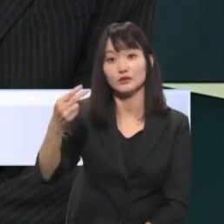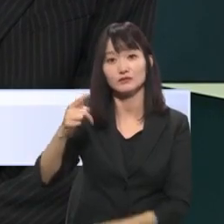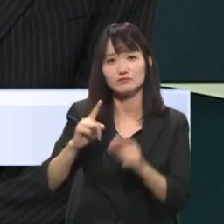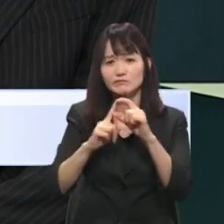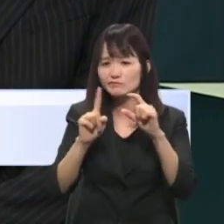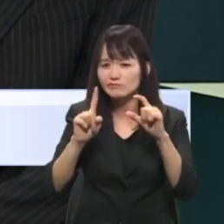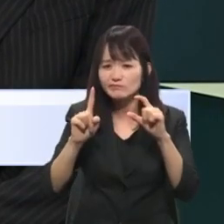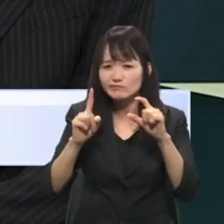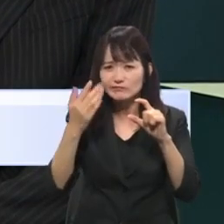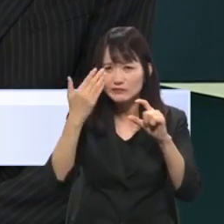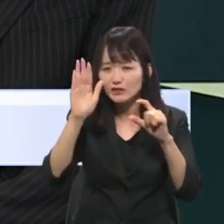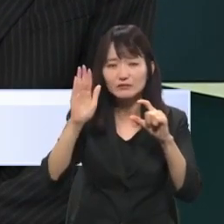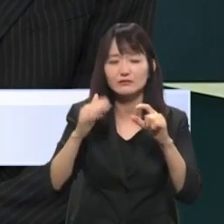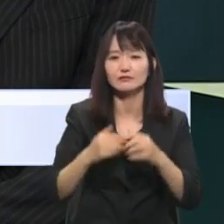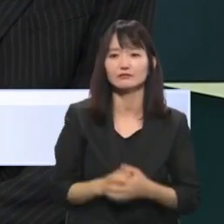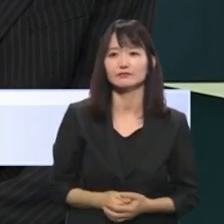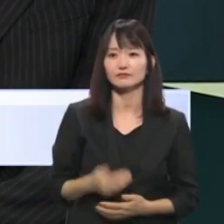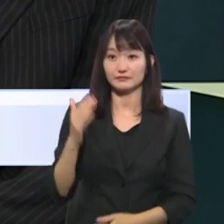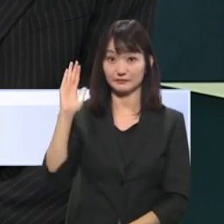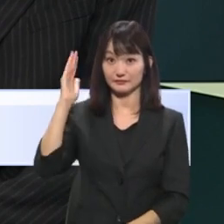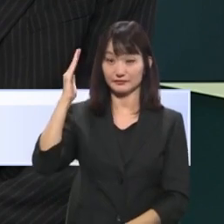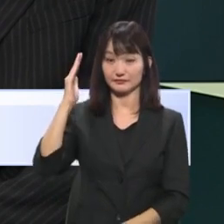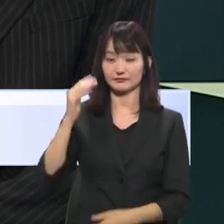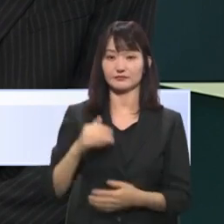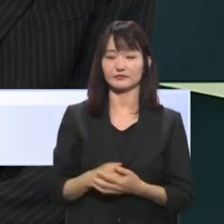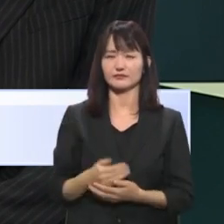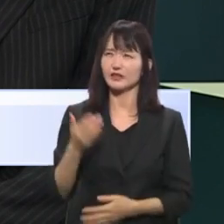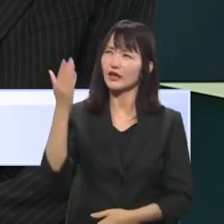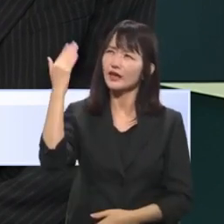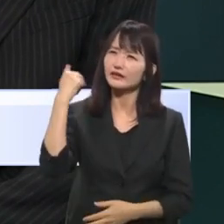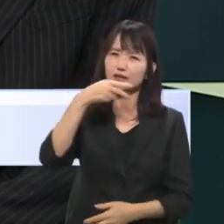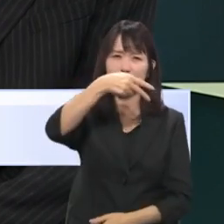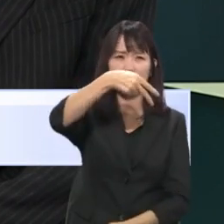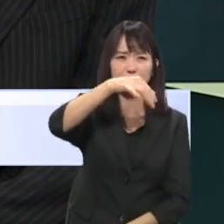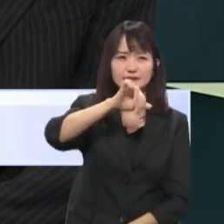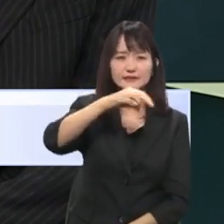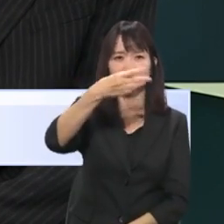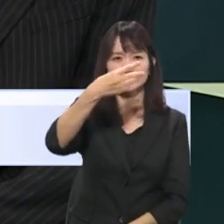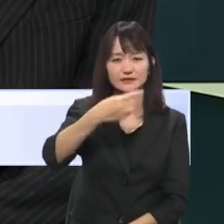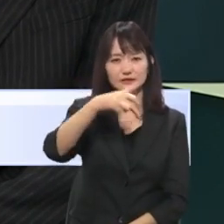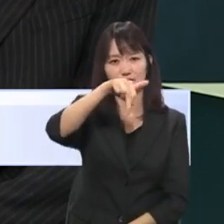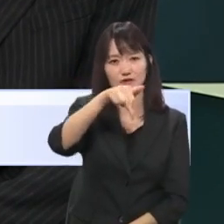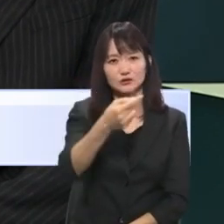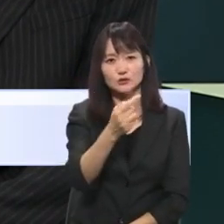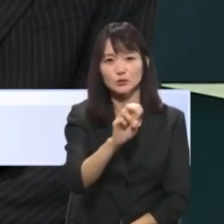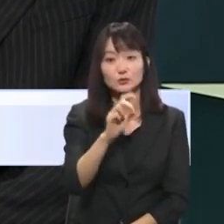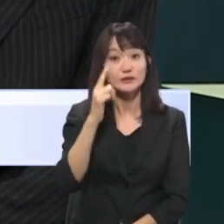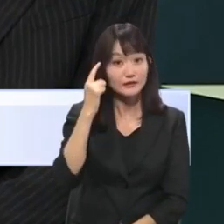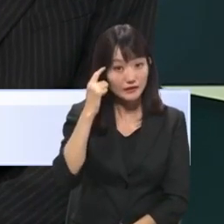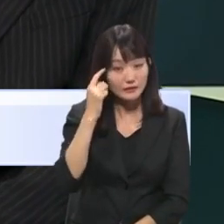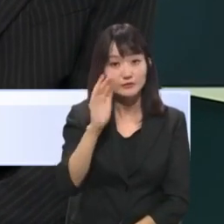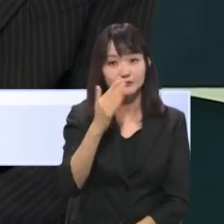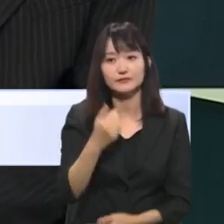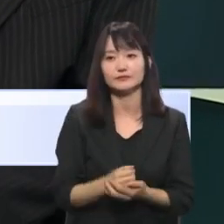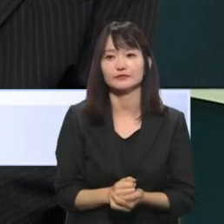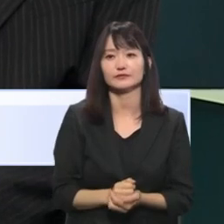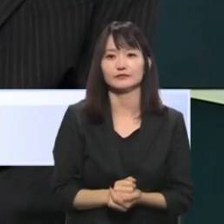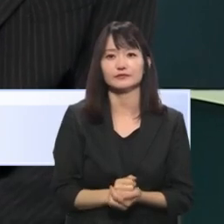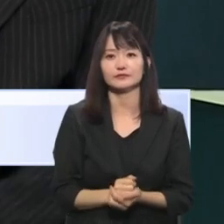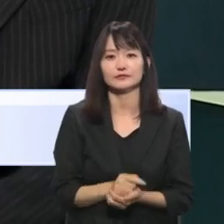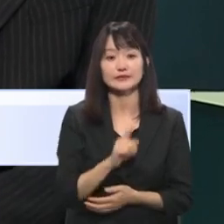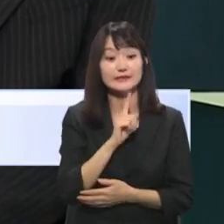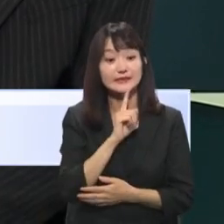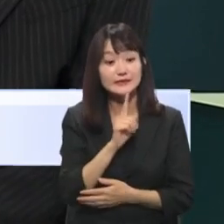하실 텐데 그냥 예전에 시트콤이라고 생각하시면 될 것 같아요 대신에 이제 1분에서 10분 이제 그